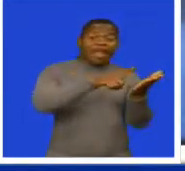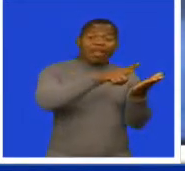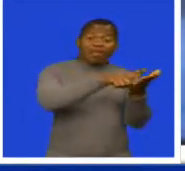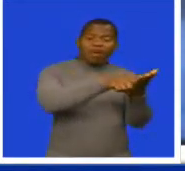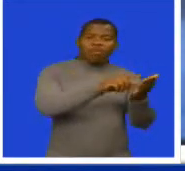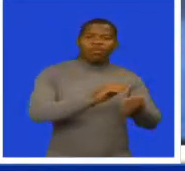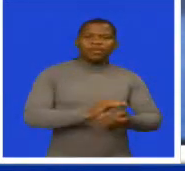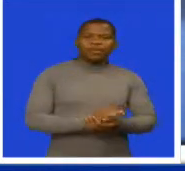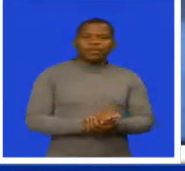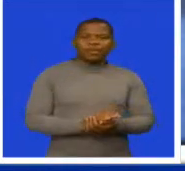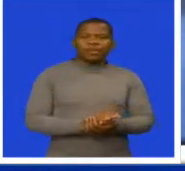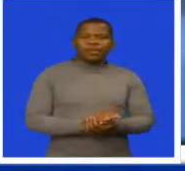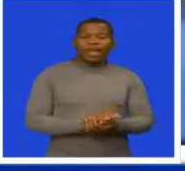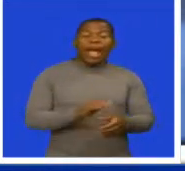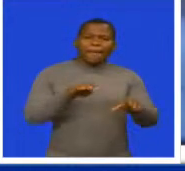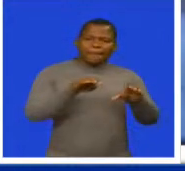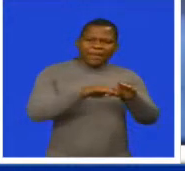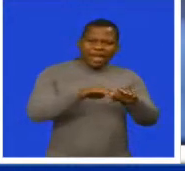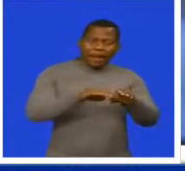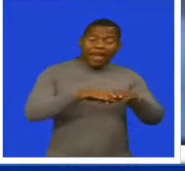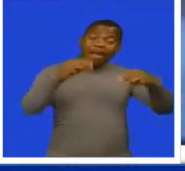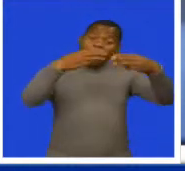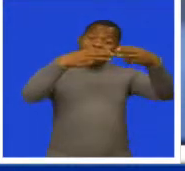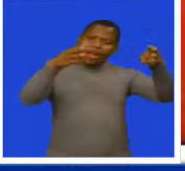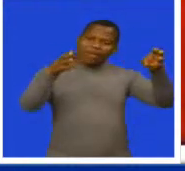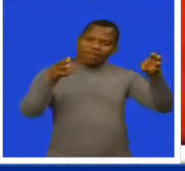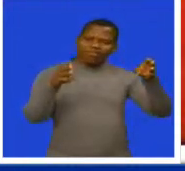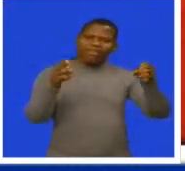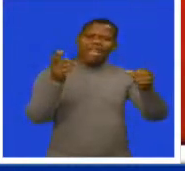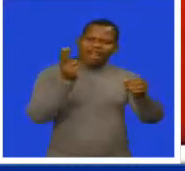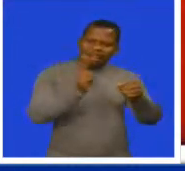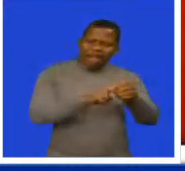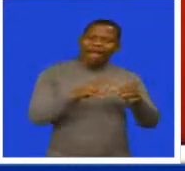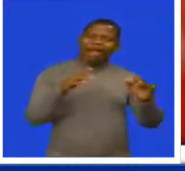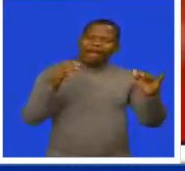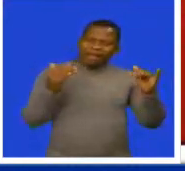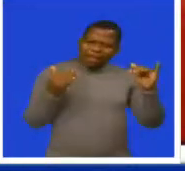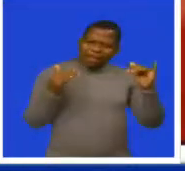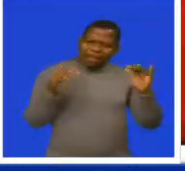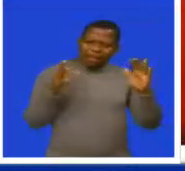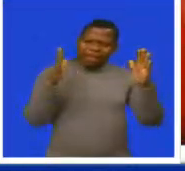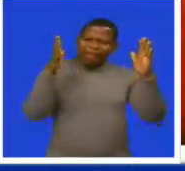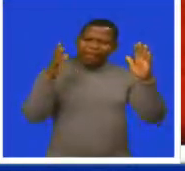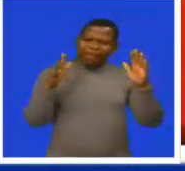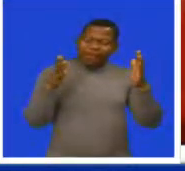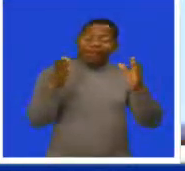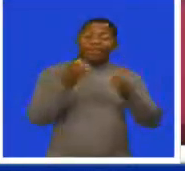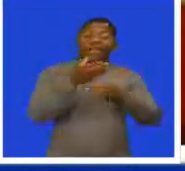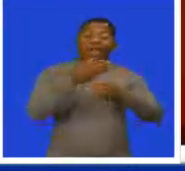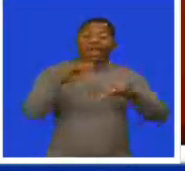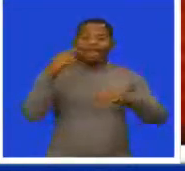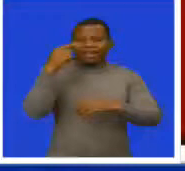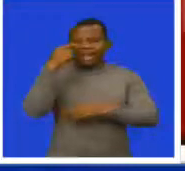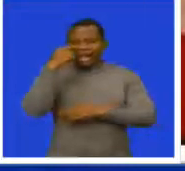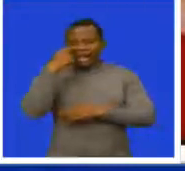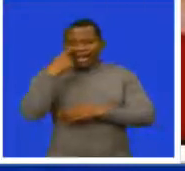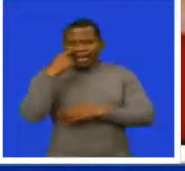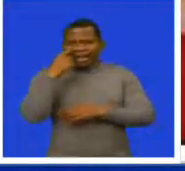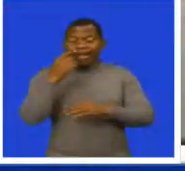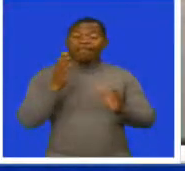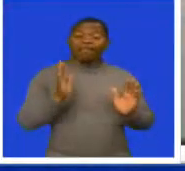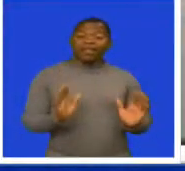baseNdiya ngalolu suku lolukhulu ngemilayedo lethebuliwe eTindzabeni ngeNgiyane Msebenzi seHilton Garden eMbabane